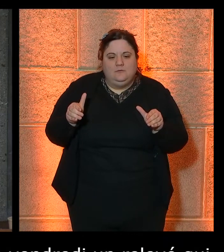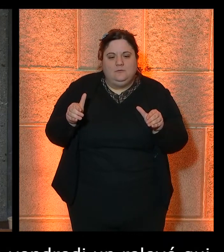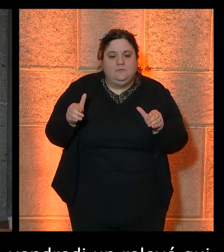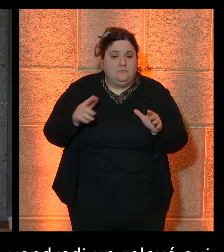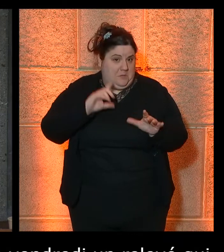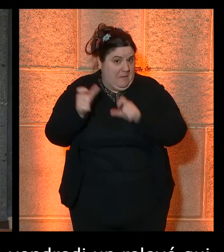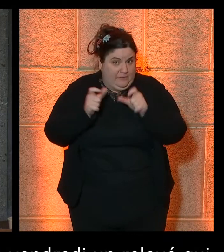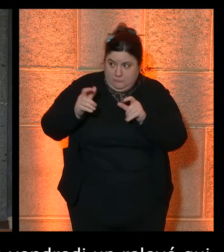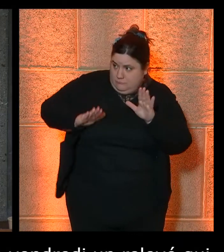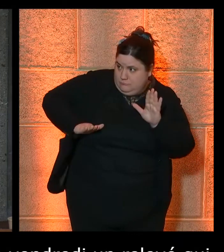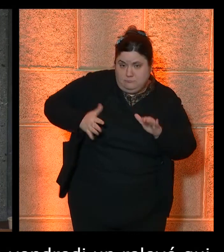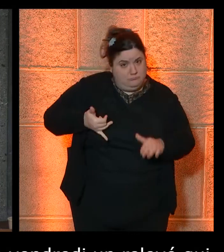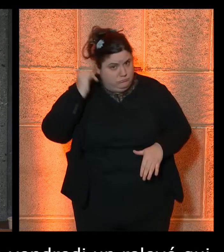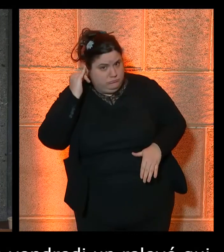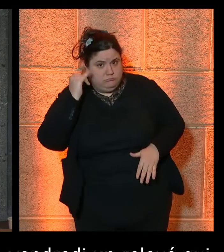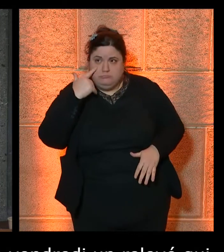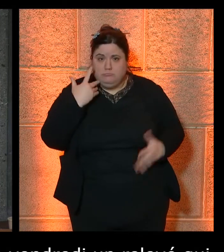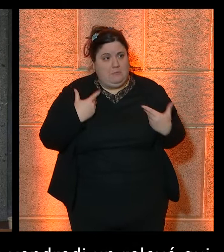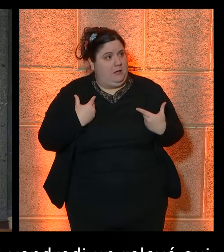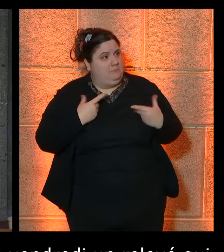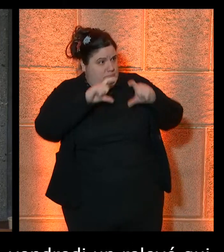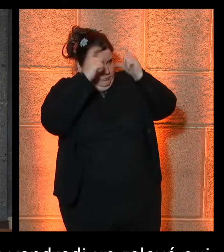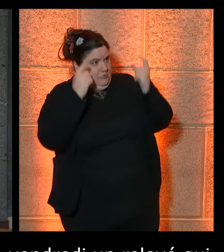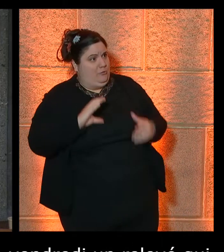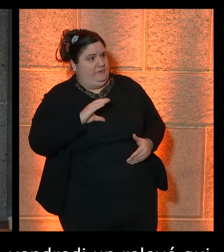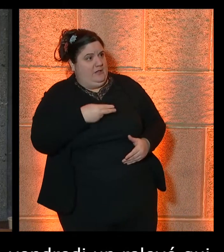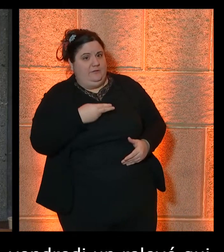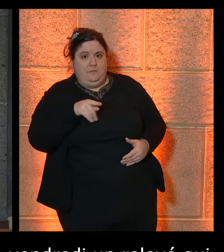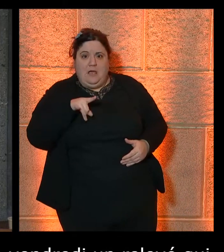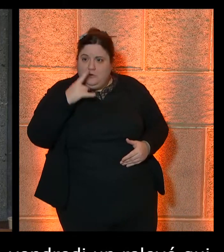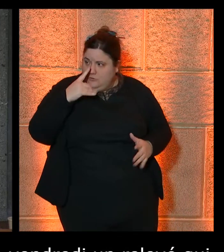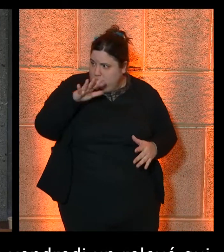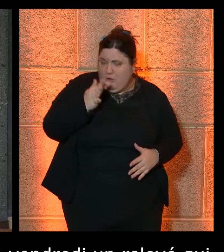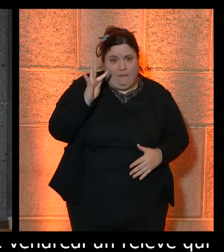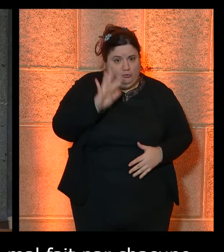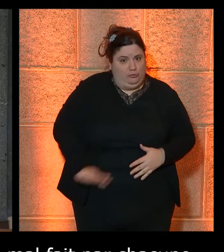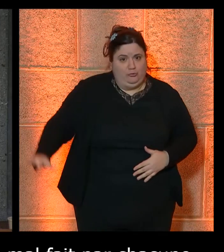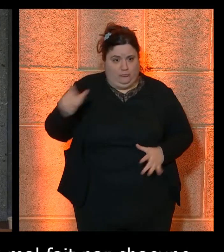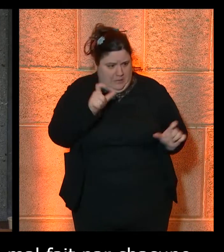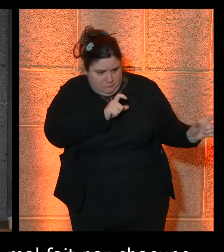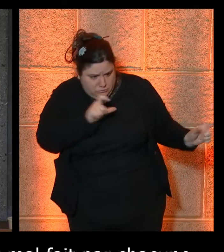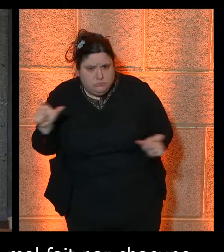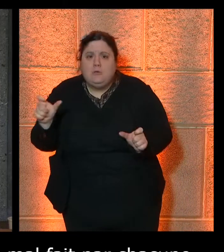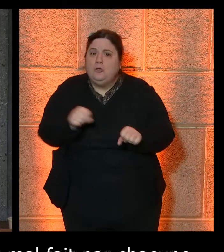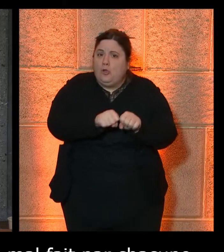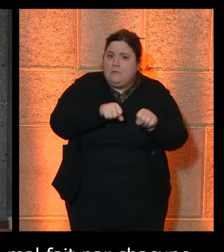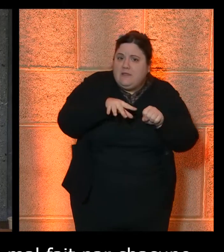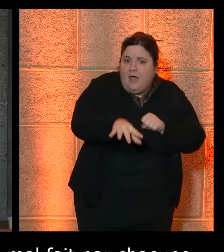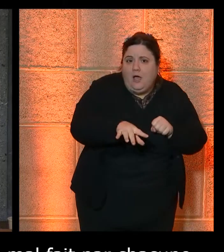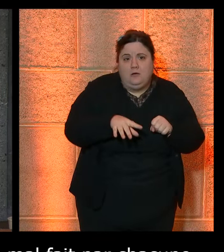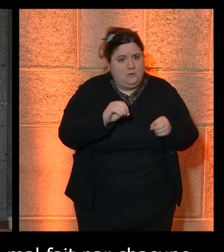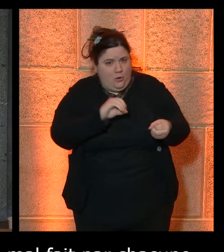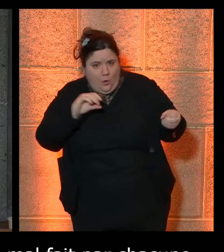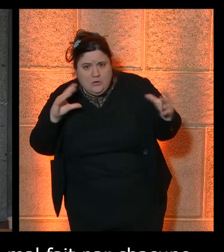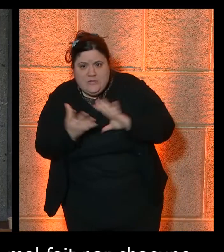tout le territoire pour regarder en ligne, dans les médias, ce qui est